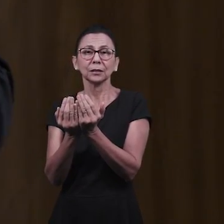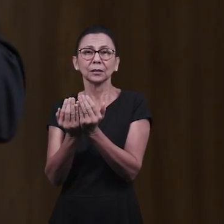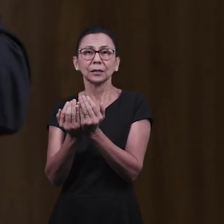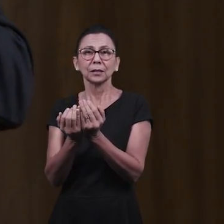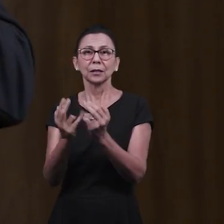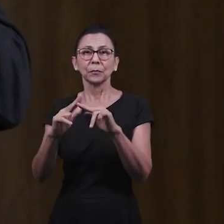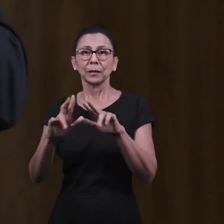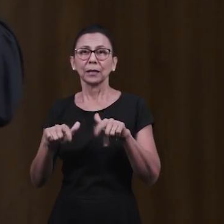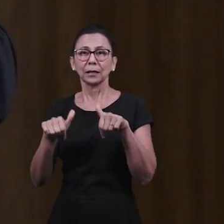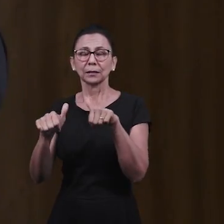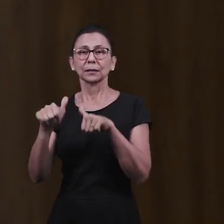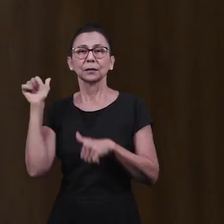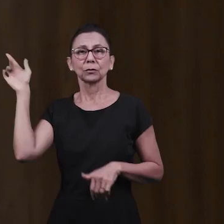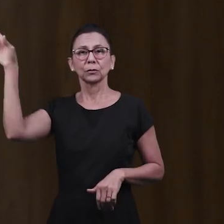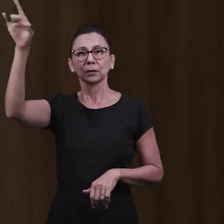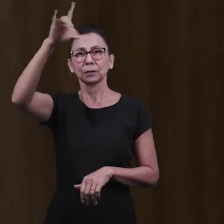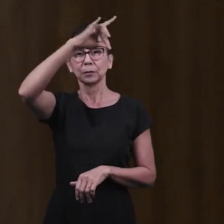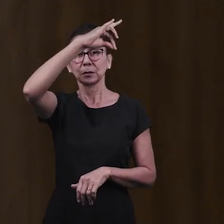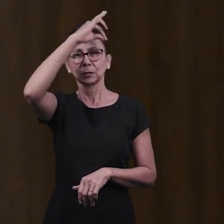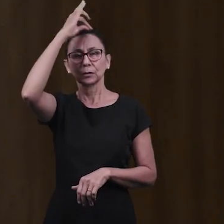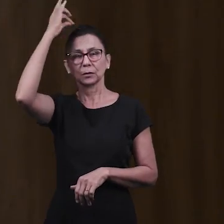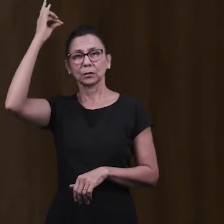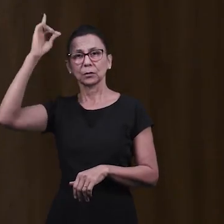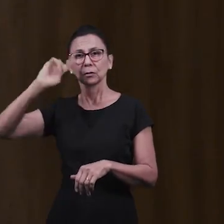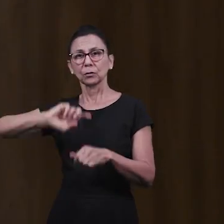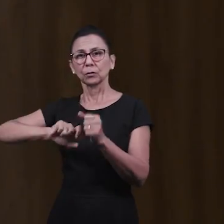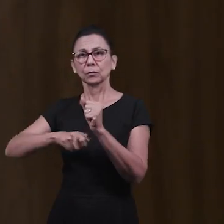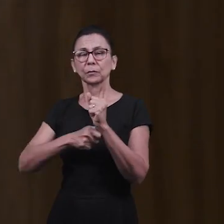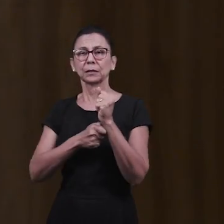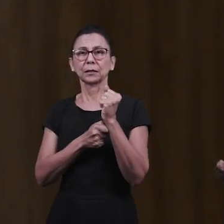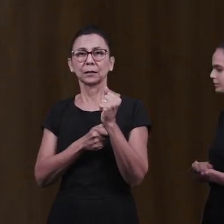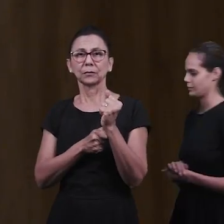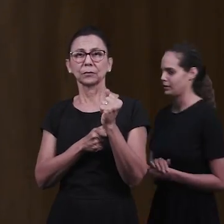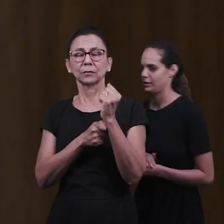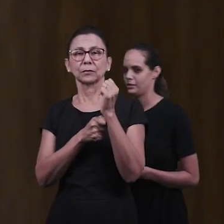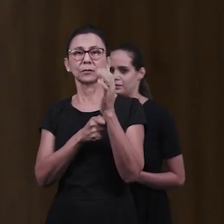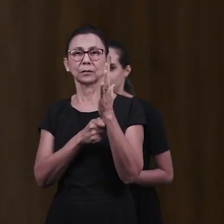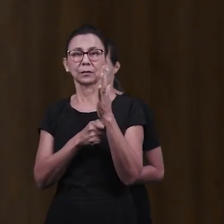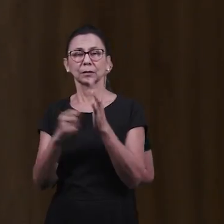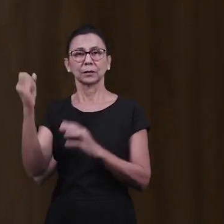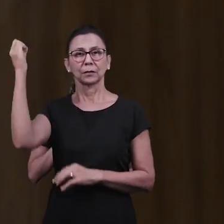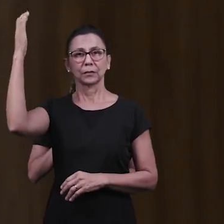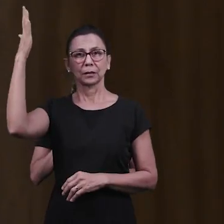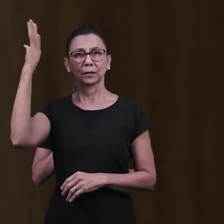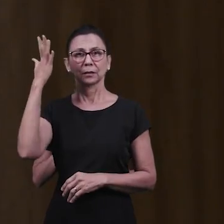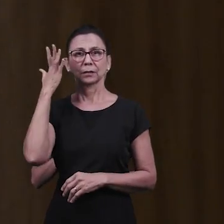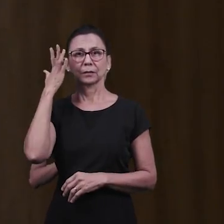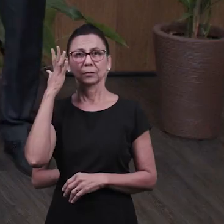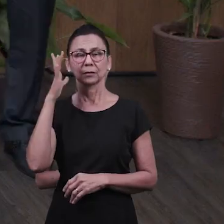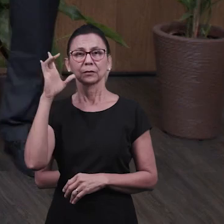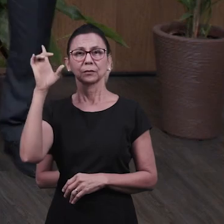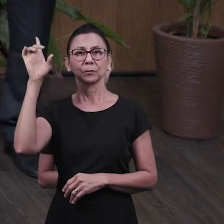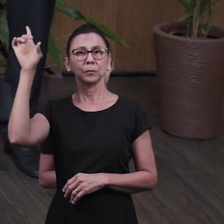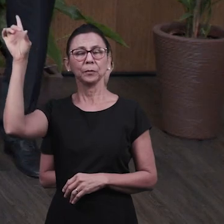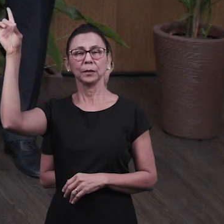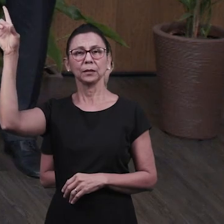par cette opération Saint-Esprit, que nous puissions entrer dans les mystères par la révélation de